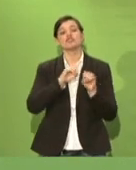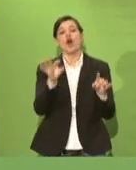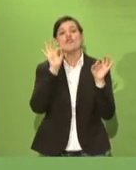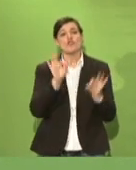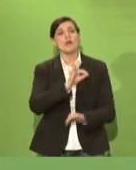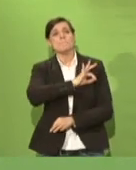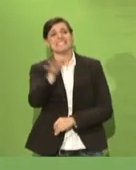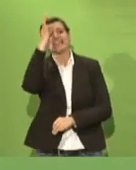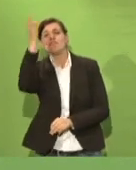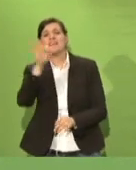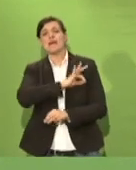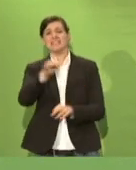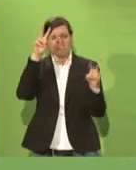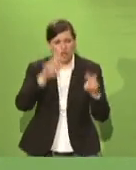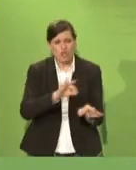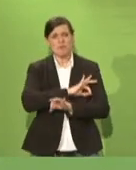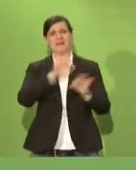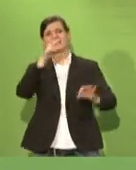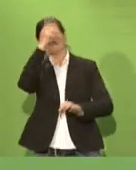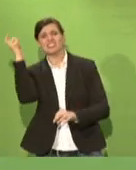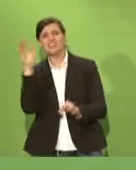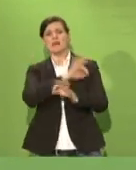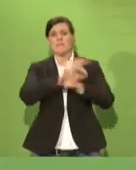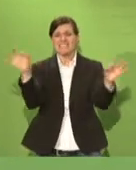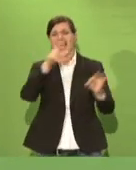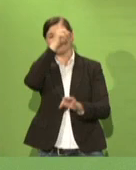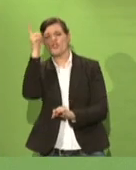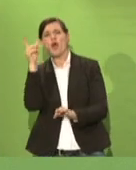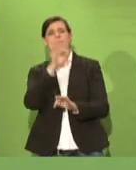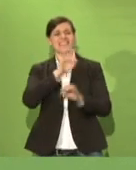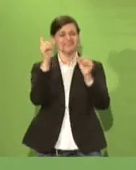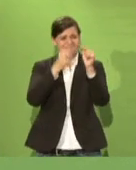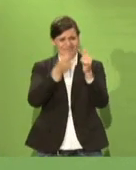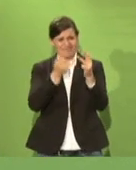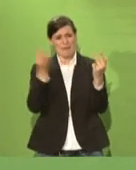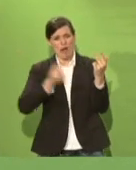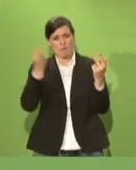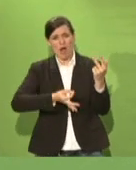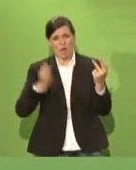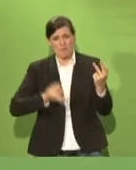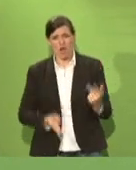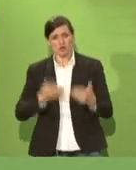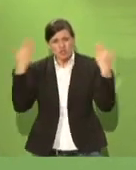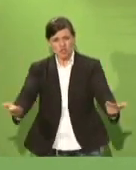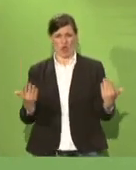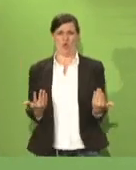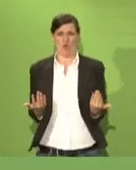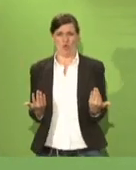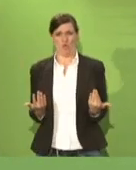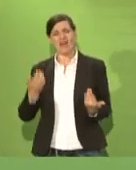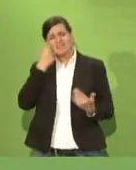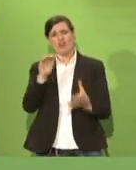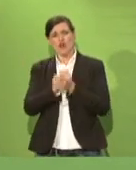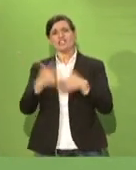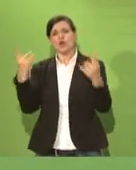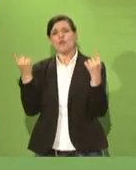Erfinder, die besten Forscherinnen und Forscher und die besten Ingenieurinnen und Ingenieure, liebe Freundinnen und Freunde. Das müssen wir politisch